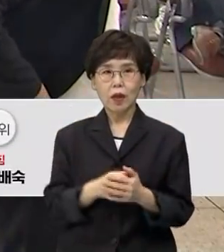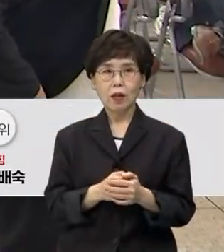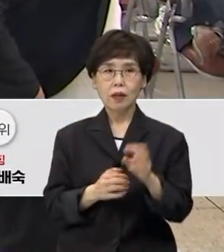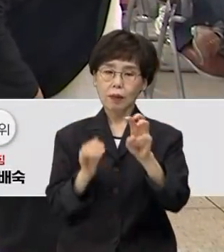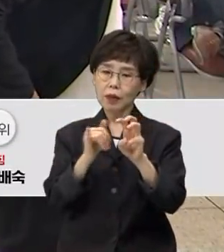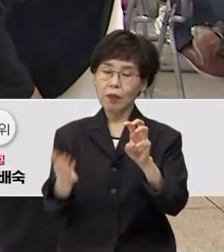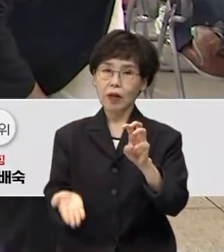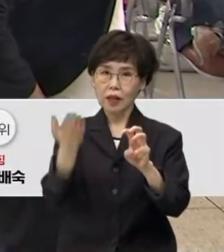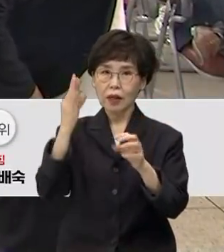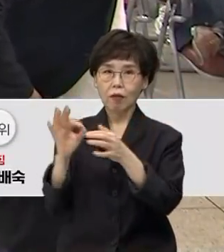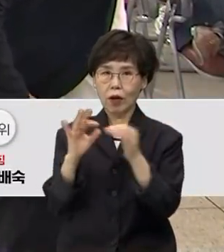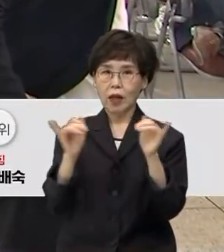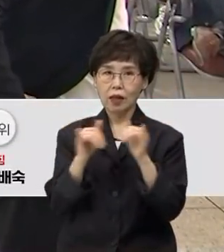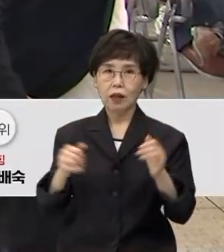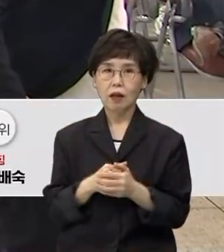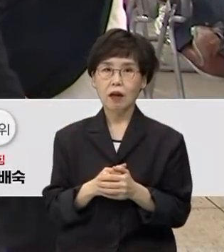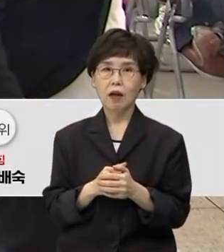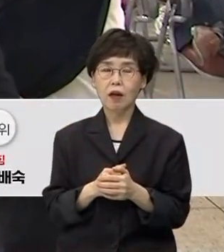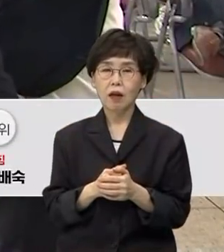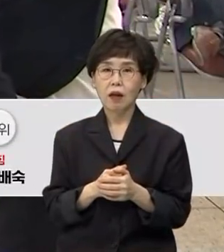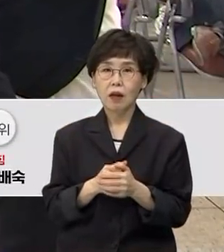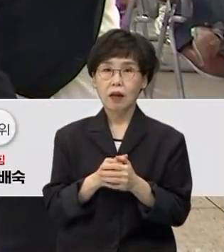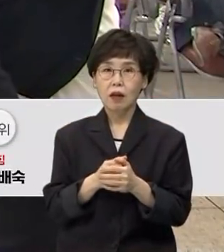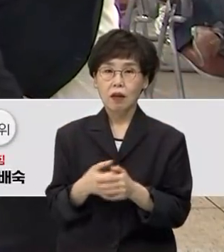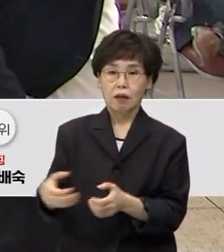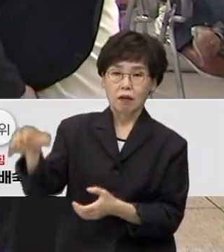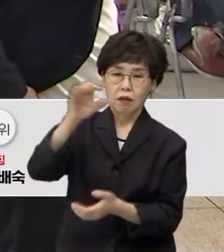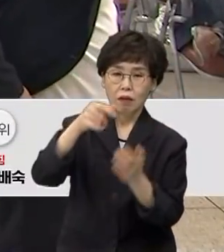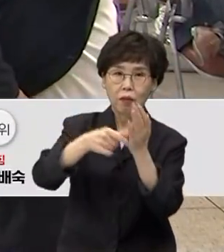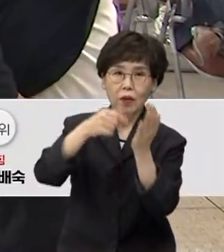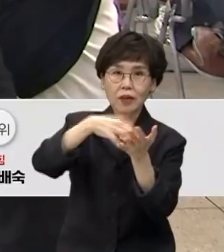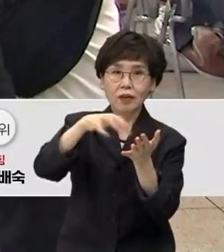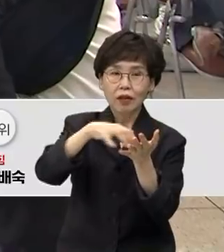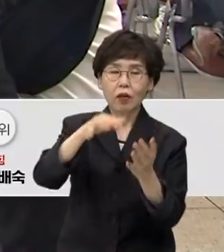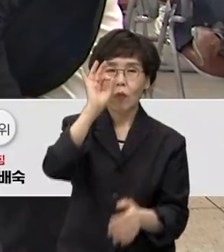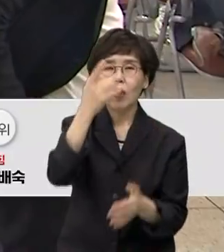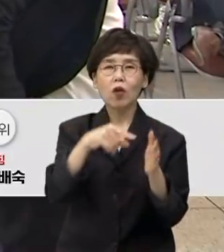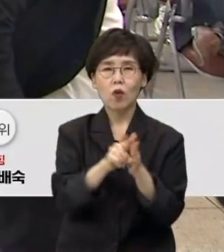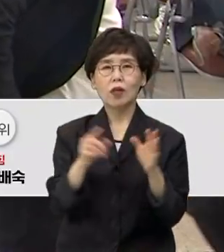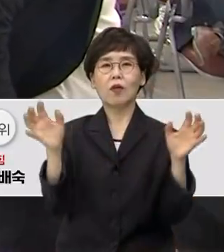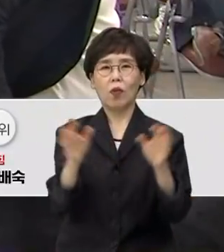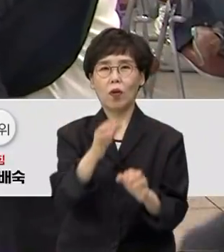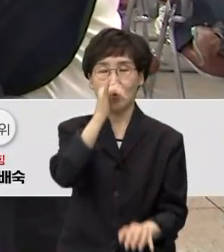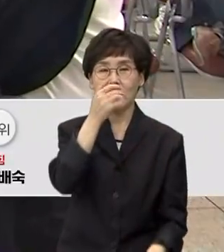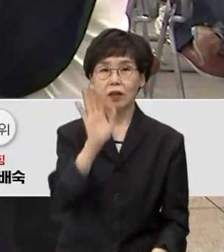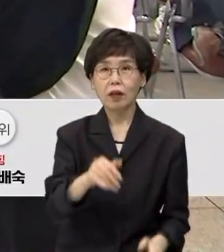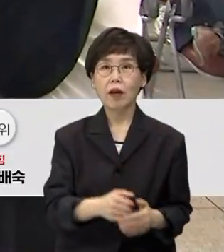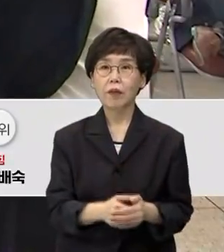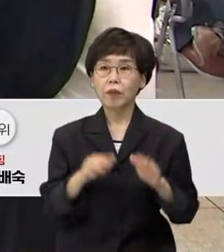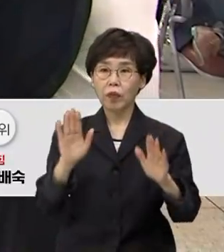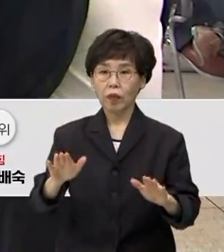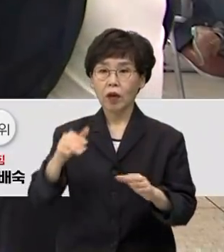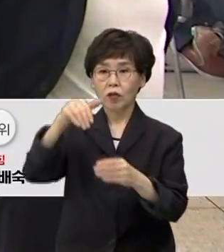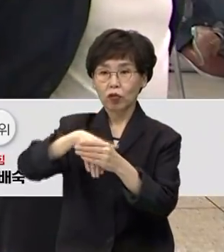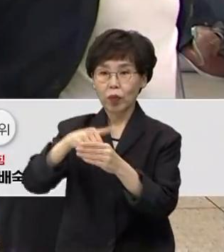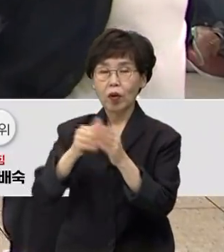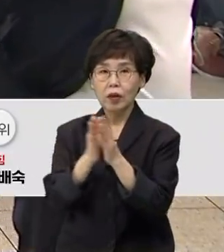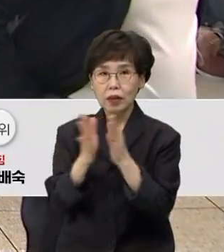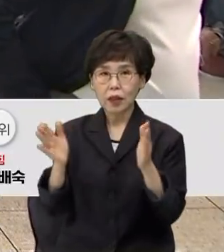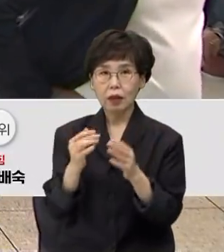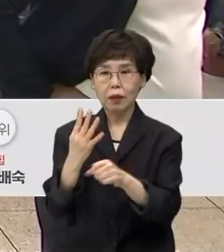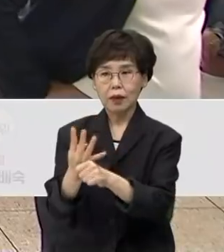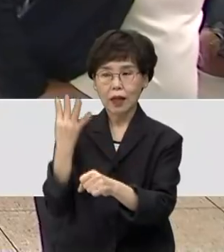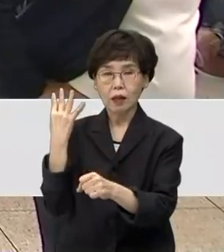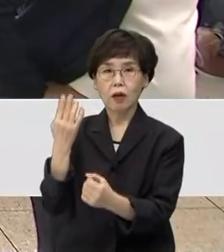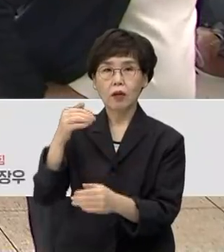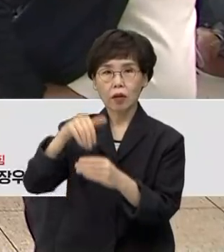30명이 넘는 캠프 관계자들이 곧 시작될 개표 상황을 지켜보기 위해 모여 있는데요. 앞서 오늘 본투표가 시작되면서 4년 전